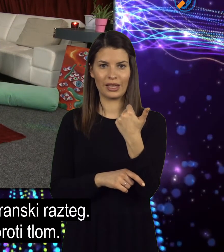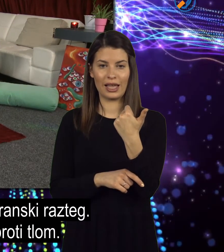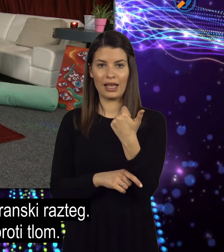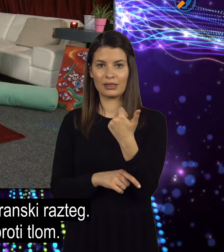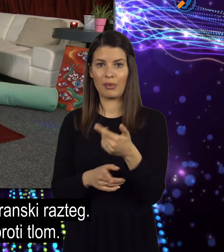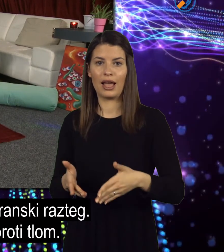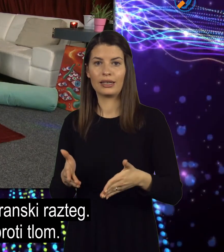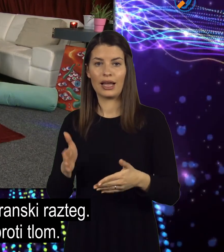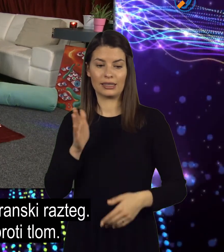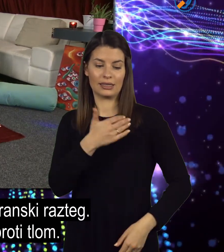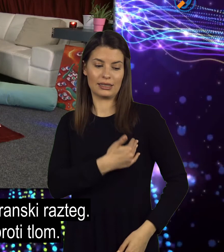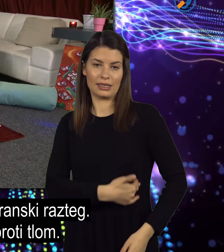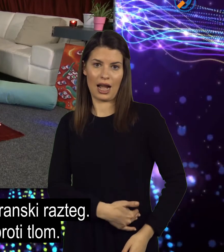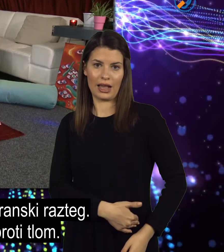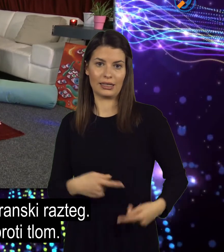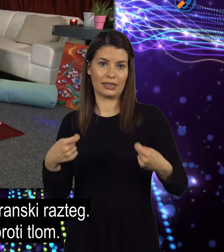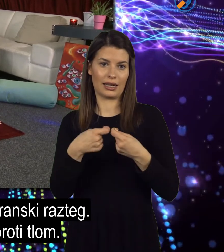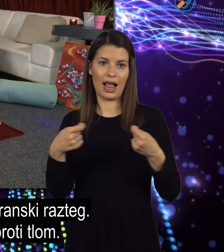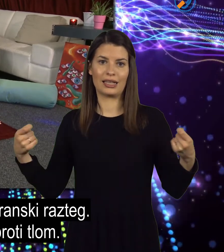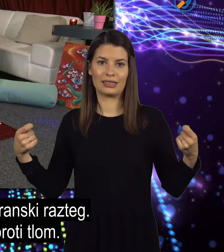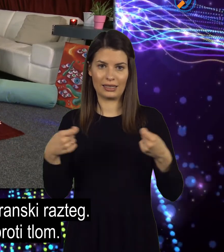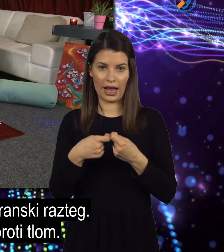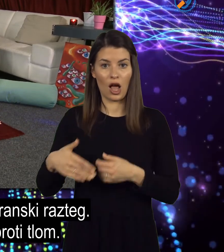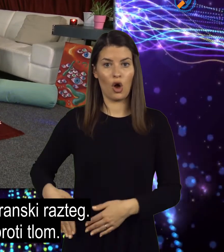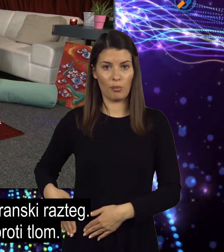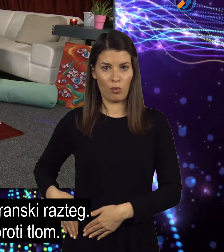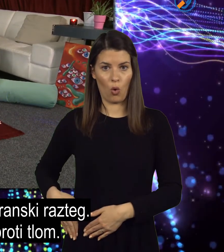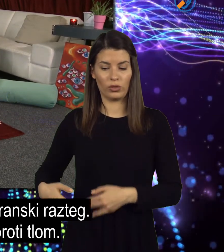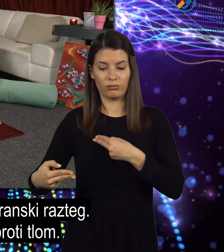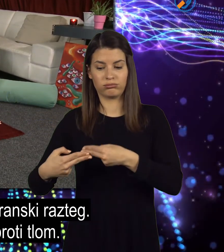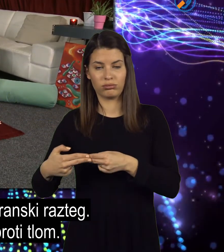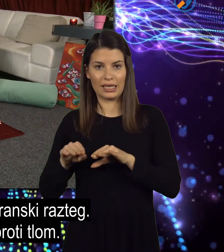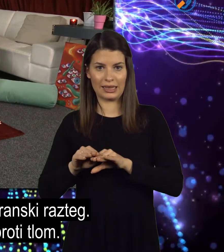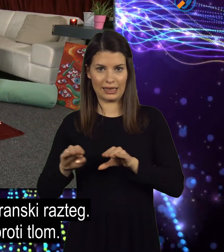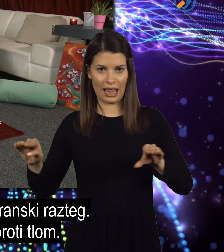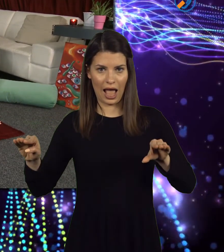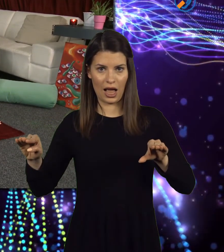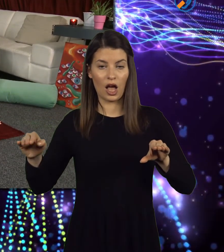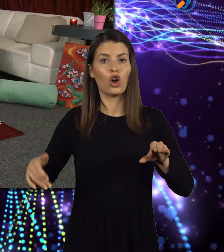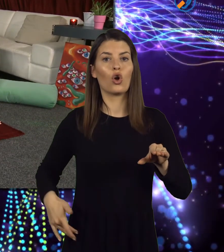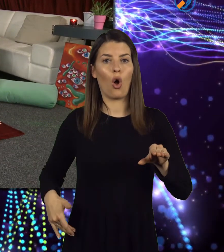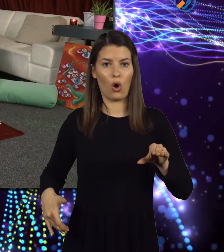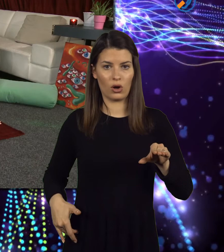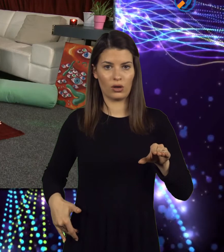1. Stranski razteg, pritisnem bok proti tlom oziroma kolk.